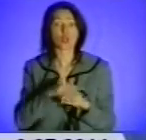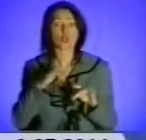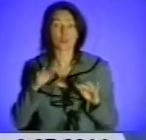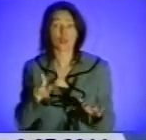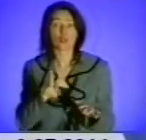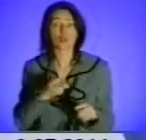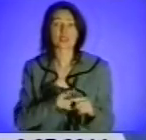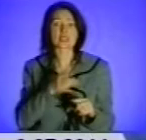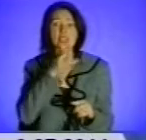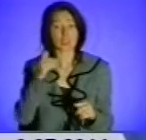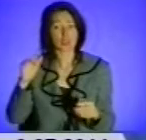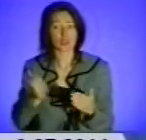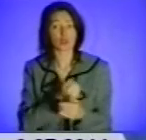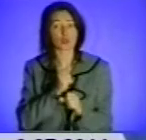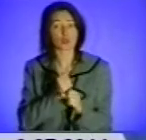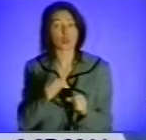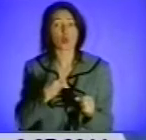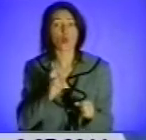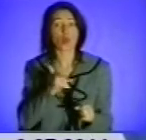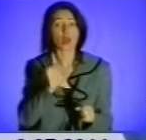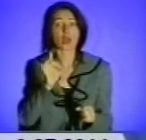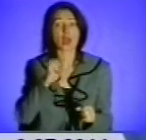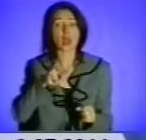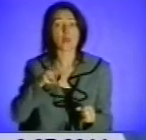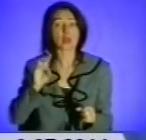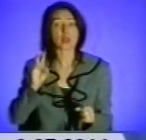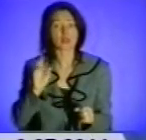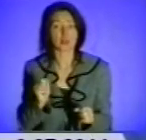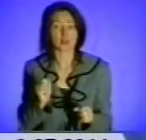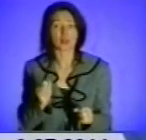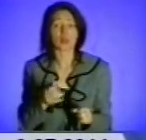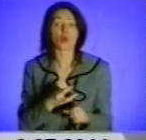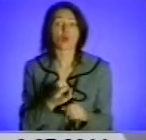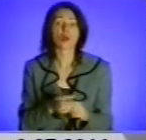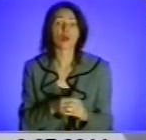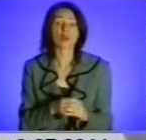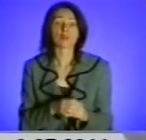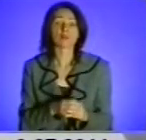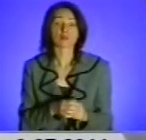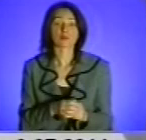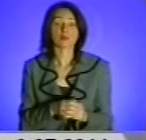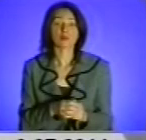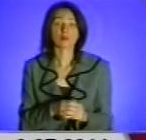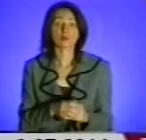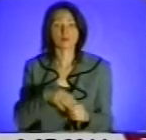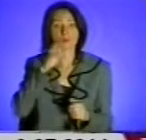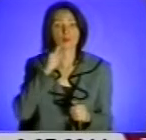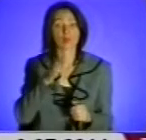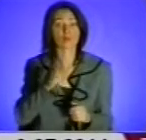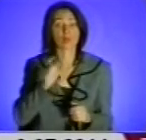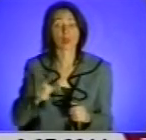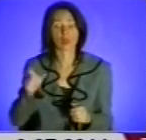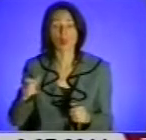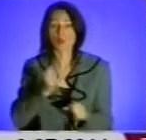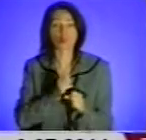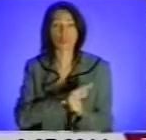Що за цей час вдалося зробити у Кременці? У сюжеті Руслани Стасишин. Вони працюють не за гроші і не